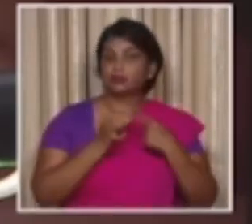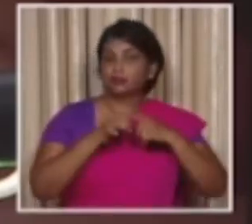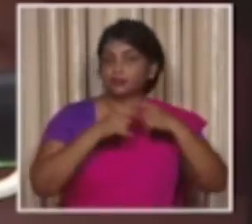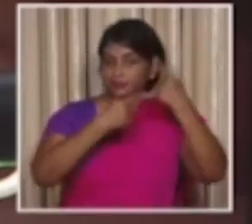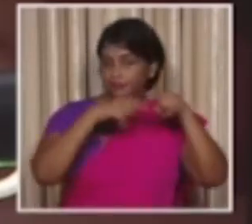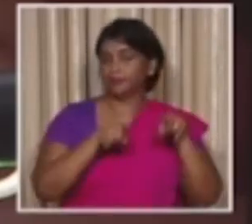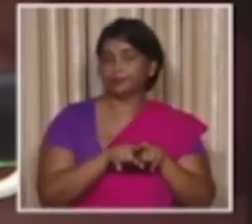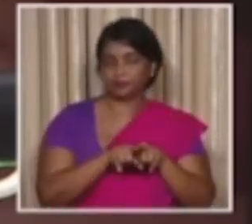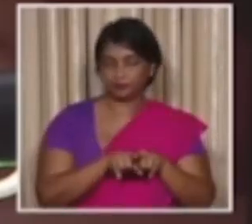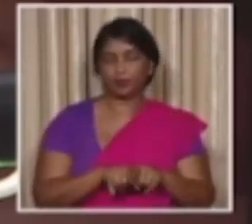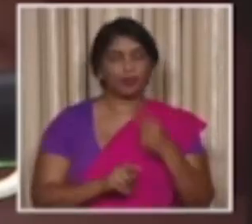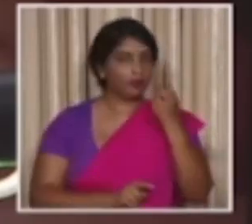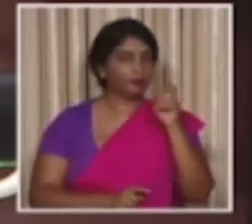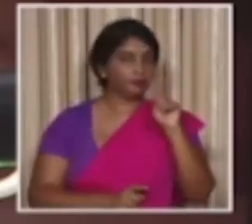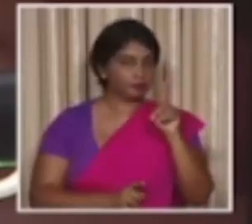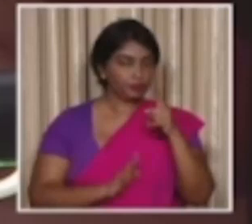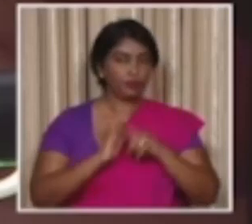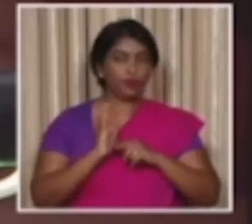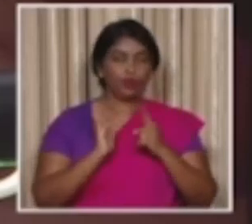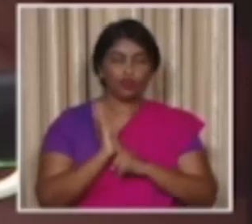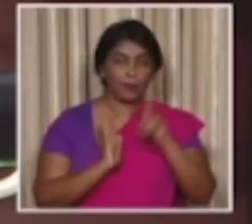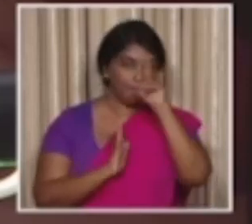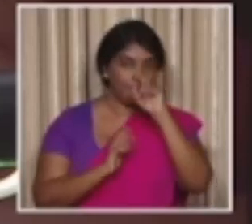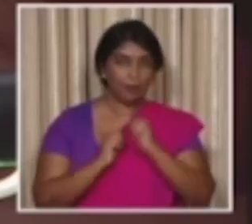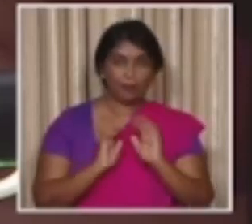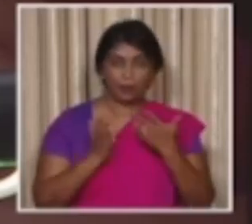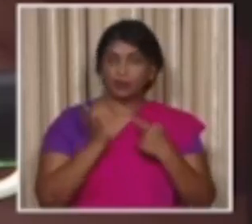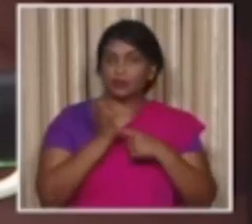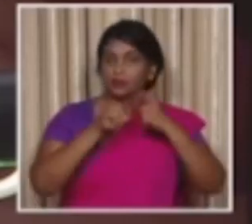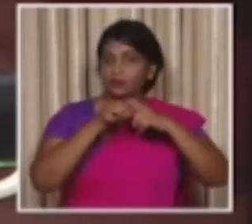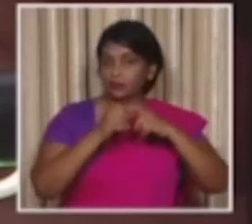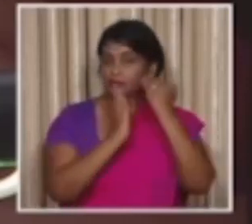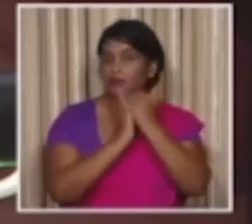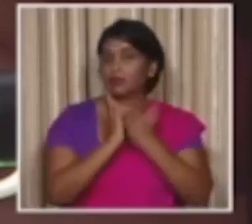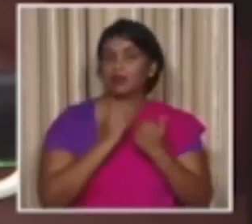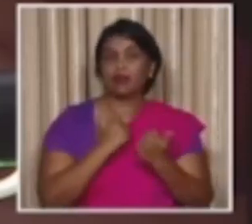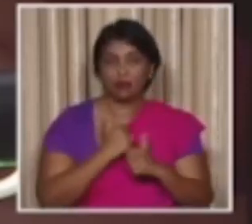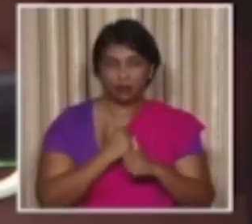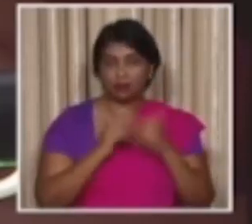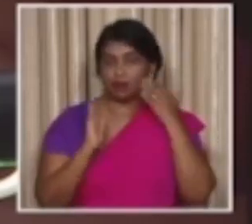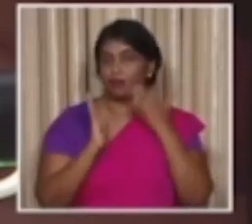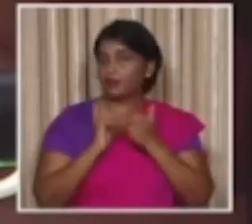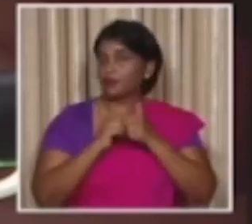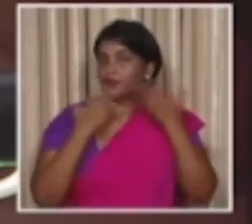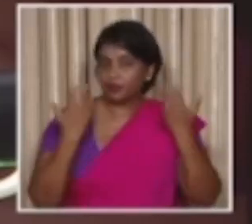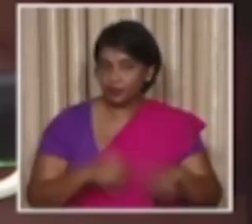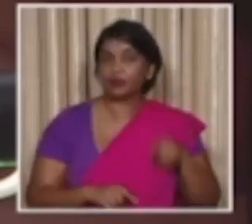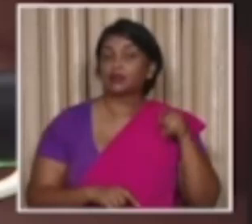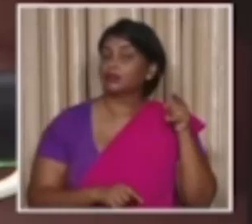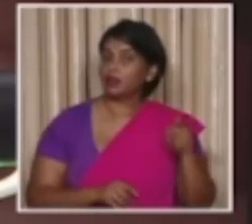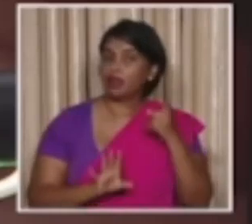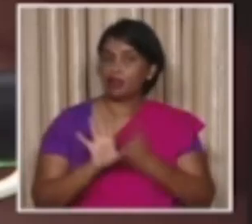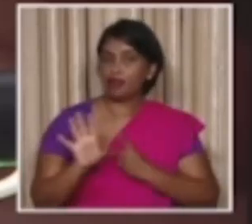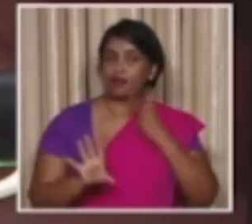हरा देदास विसियके जुलि मासे आरंभ करलद प्रसंपादन पिरिवित्रयन सकस किरीमी कटयुत्त अवसन् वी एयन